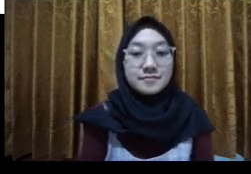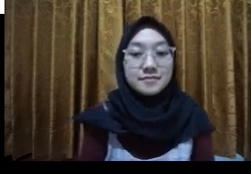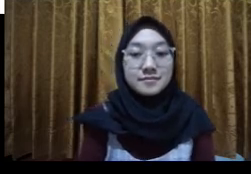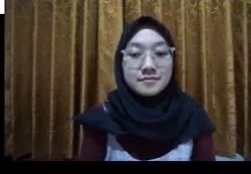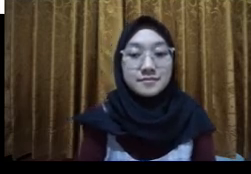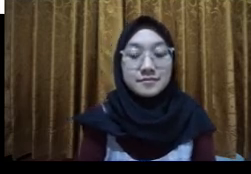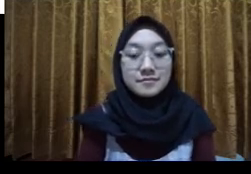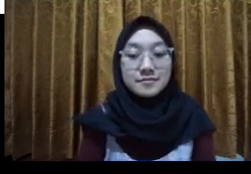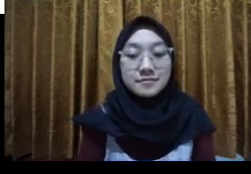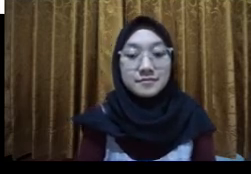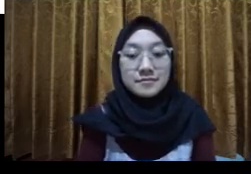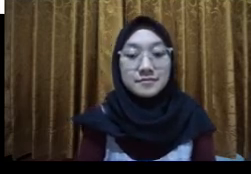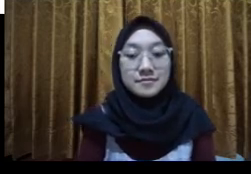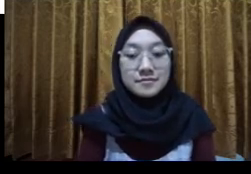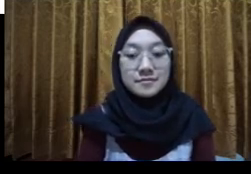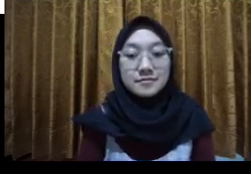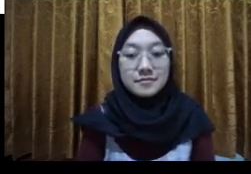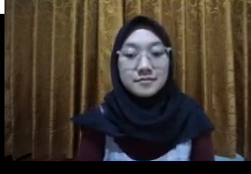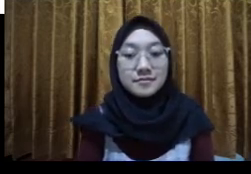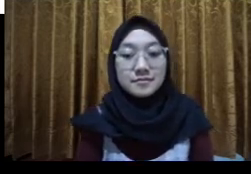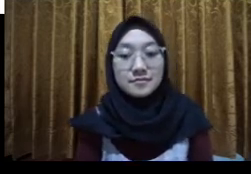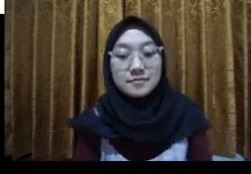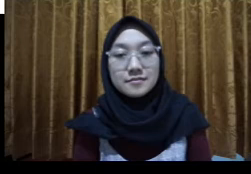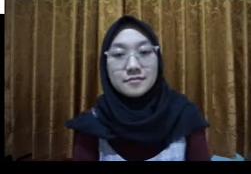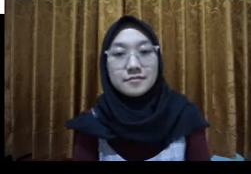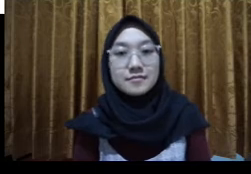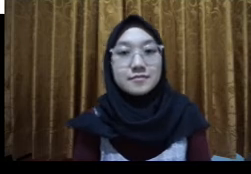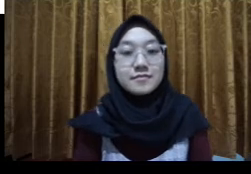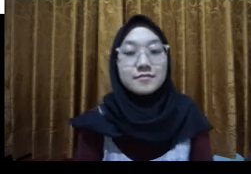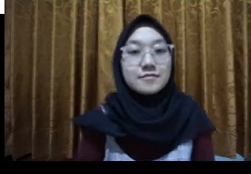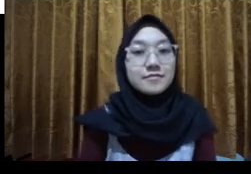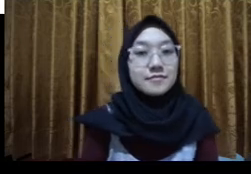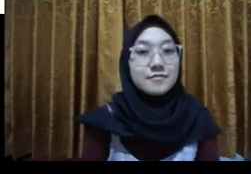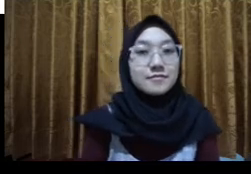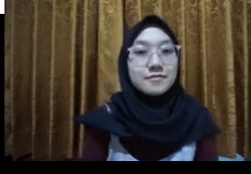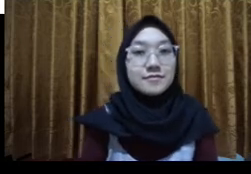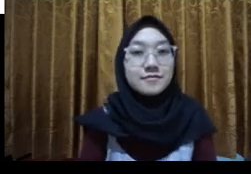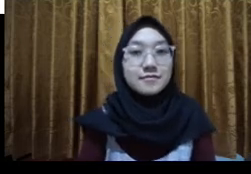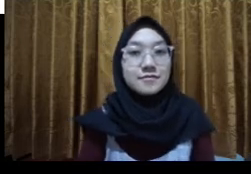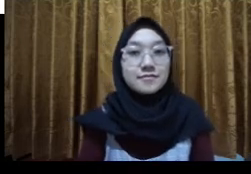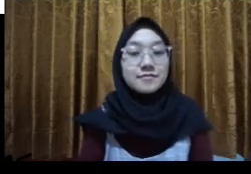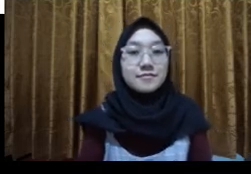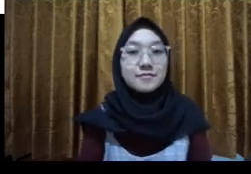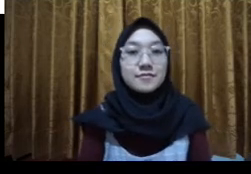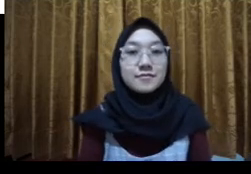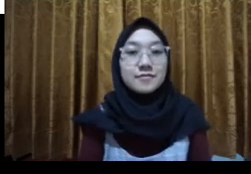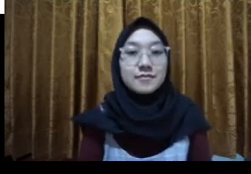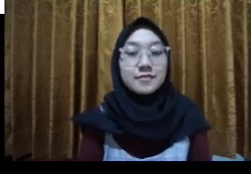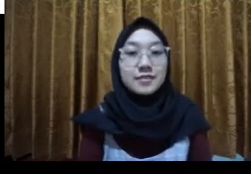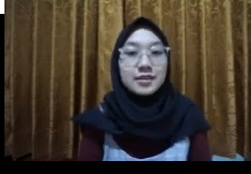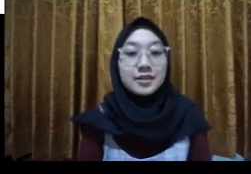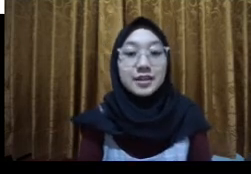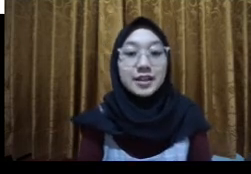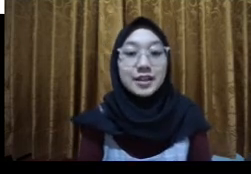ke halaman 10, kita ketik 1, 1. Selection renol. 0. Enter. Anakku hartaku by